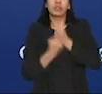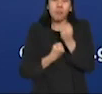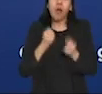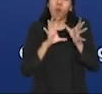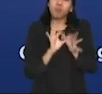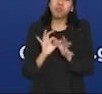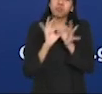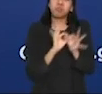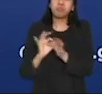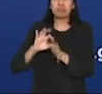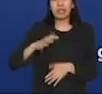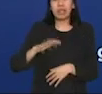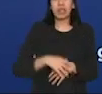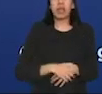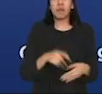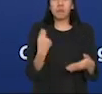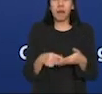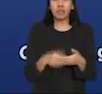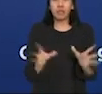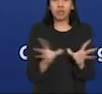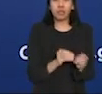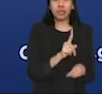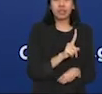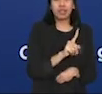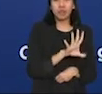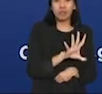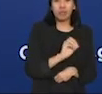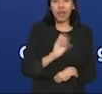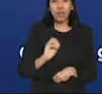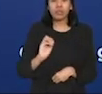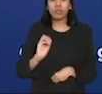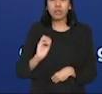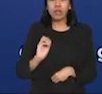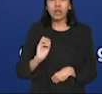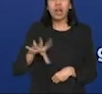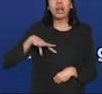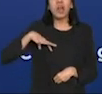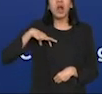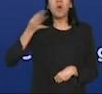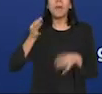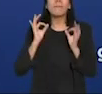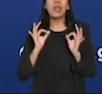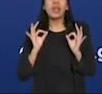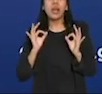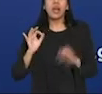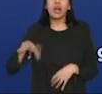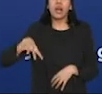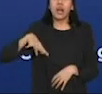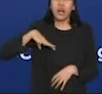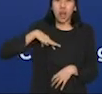dari 1500 mahasiswa jadi relawan pendidikan mengajar dan menggantung membantu para